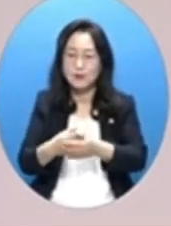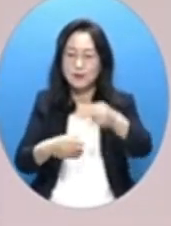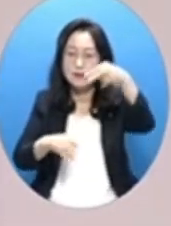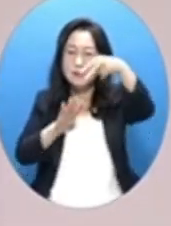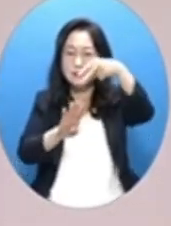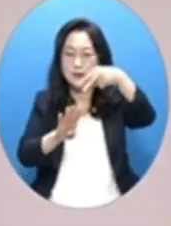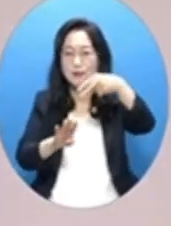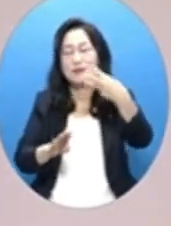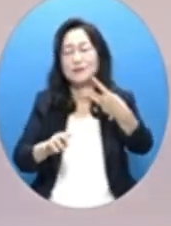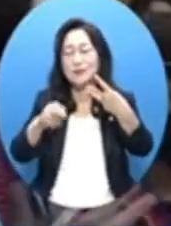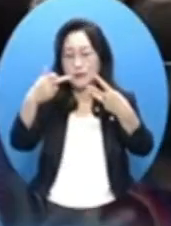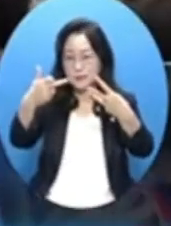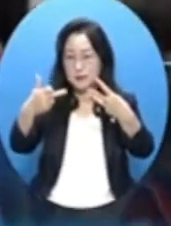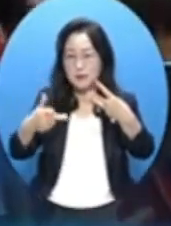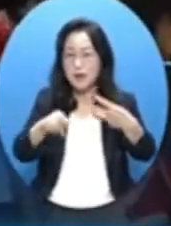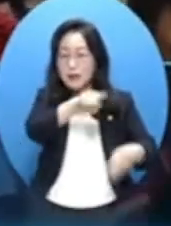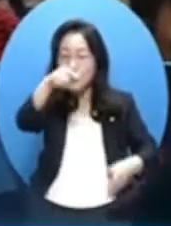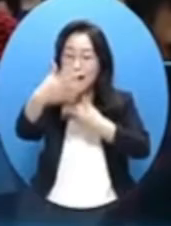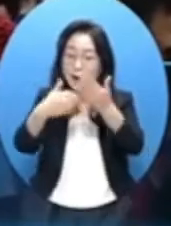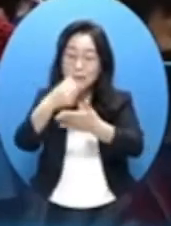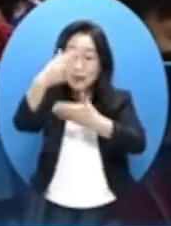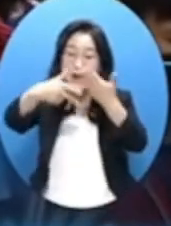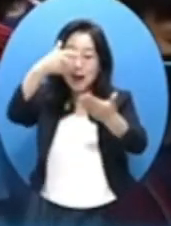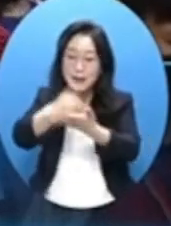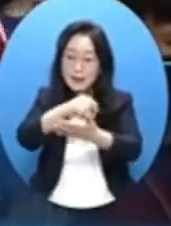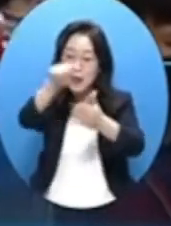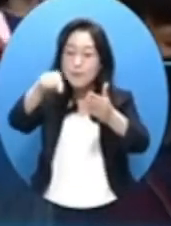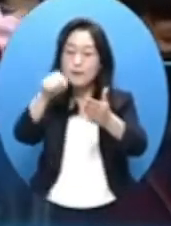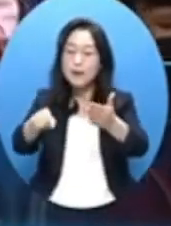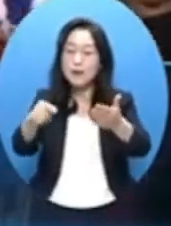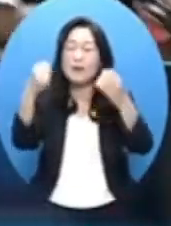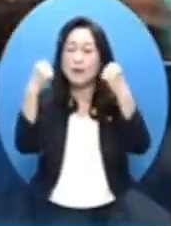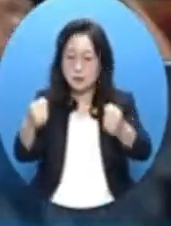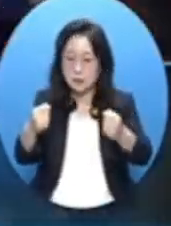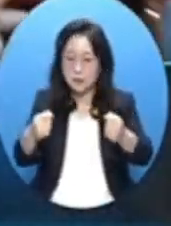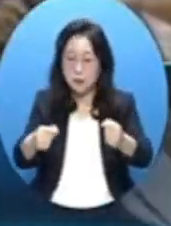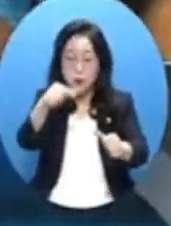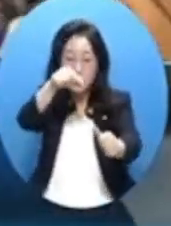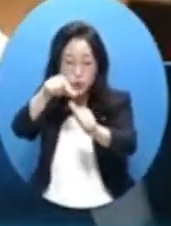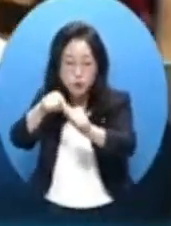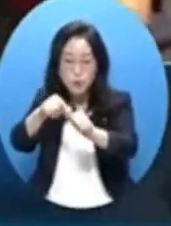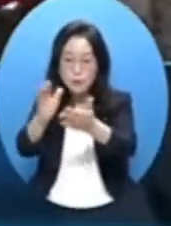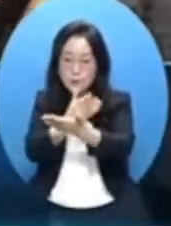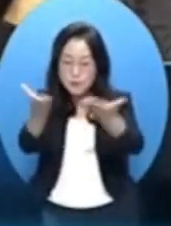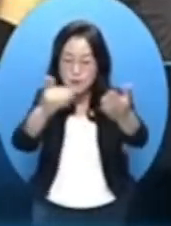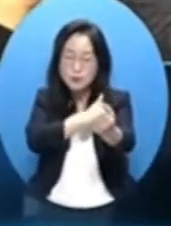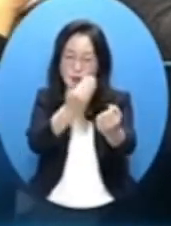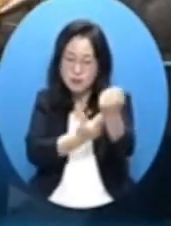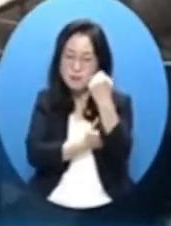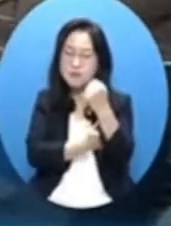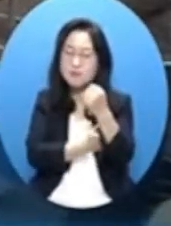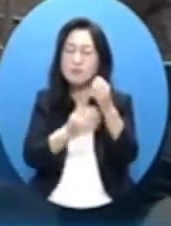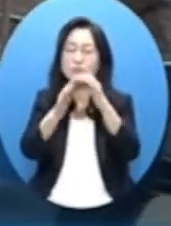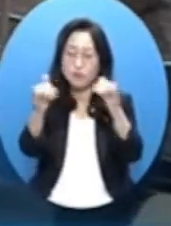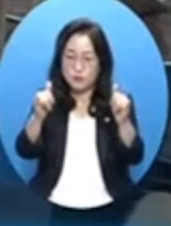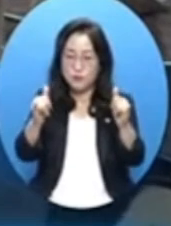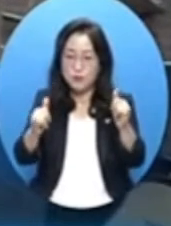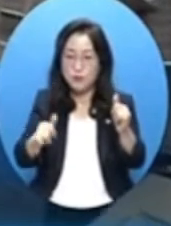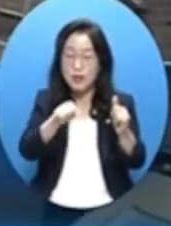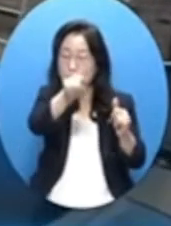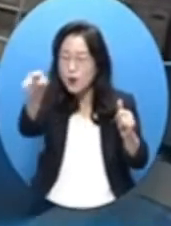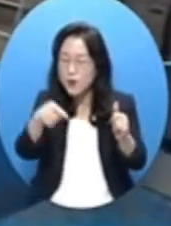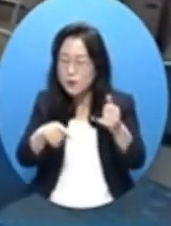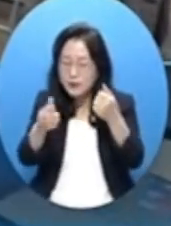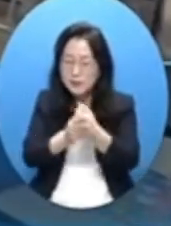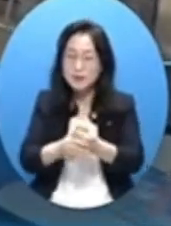말씀을 기억합니다. 너의 하나님 여호와가 너의 가운데에 계시니 그런 구원을 베푸실 전능자이시라. 그가 너로 말미암아